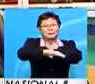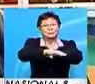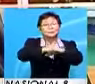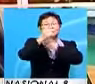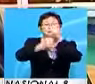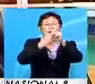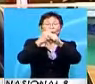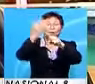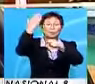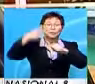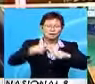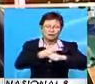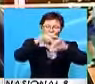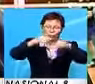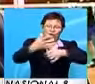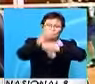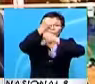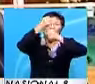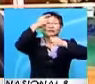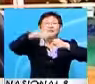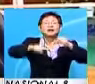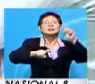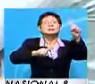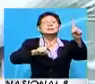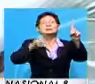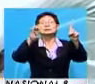boleh menang Thailand dengan satu set.